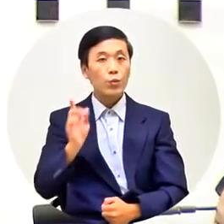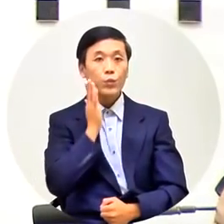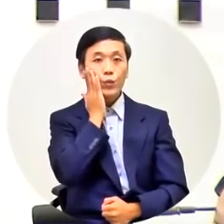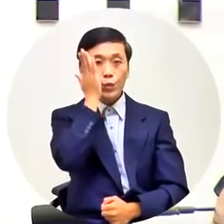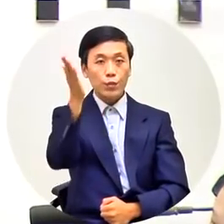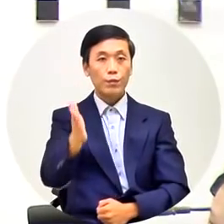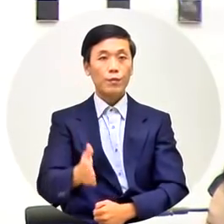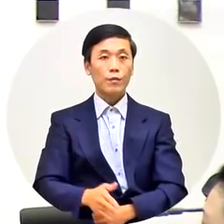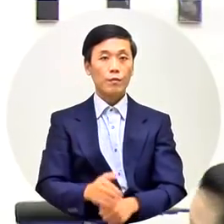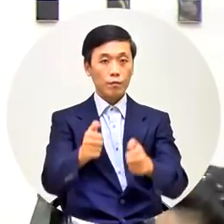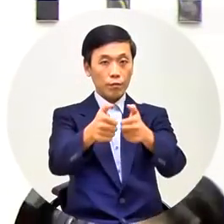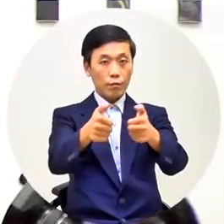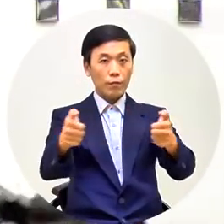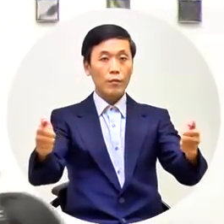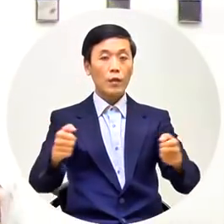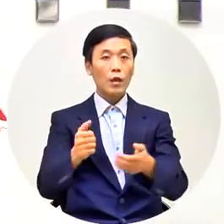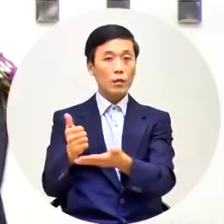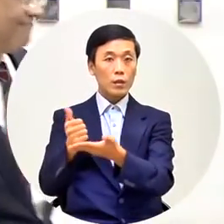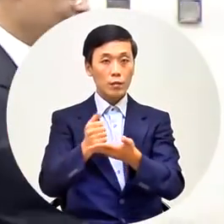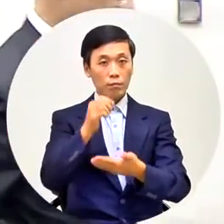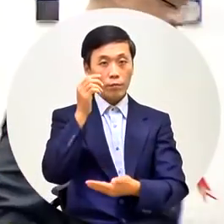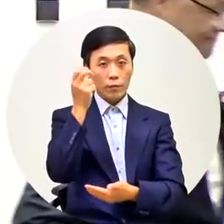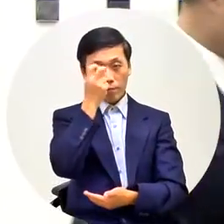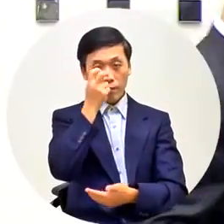请监将人复位。